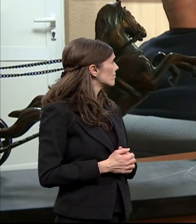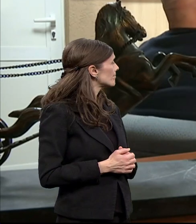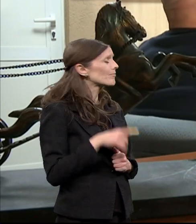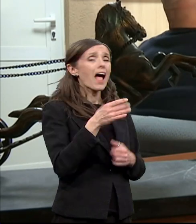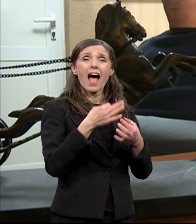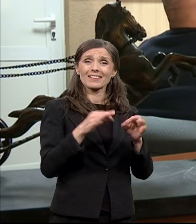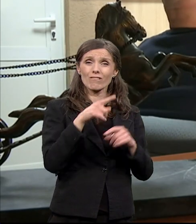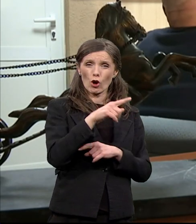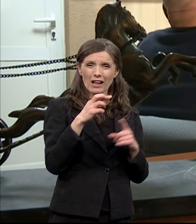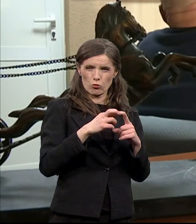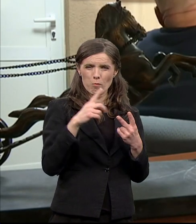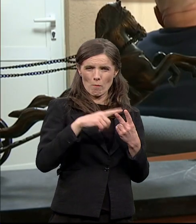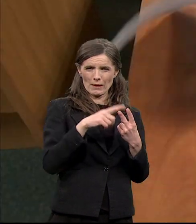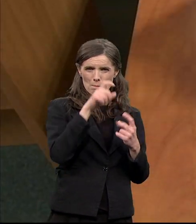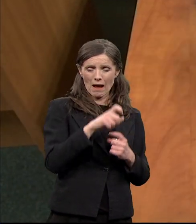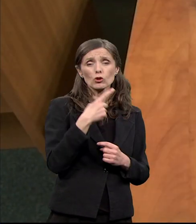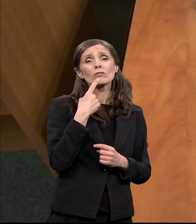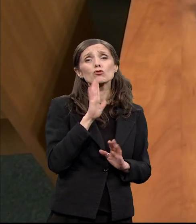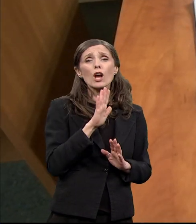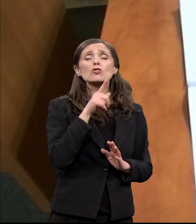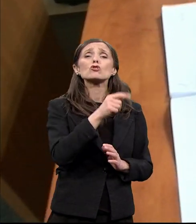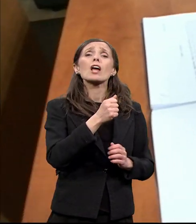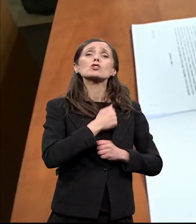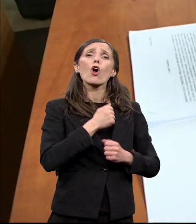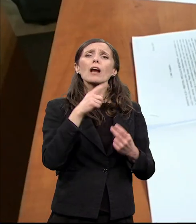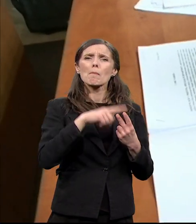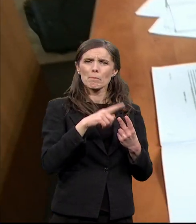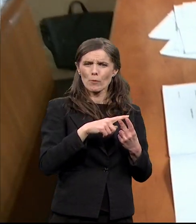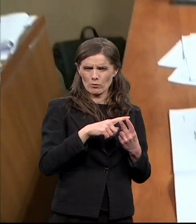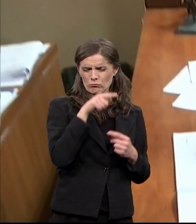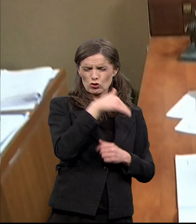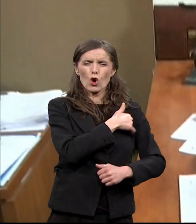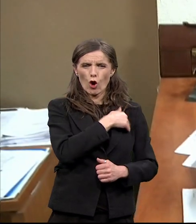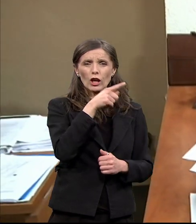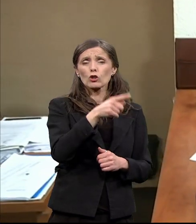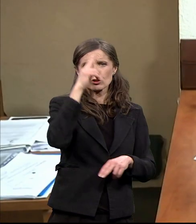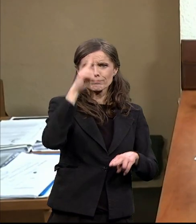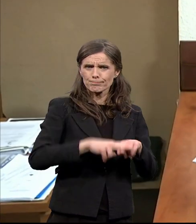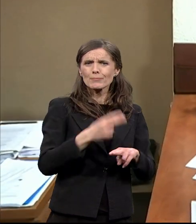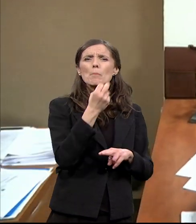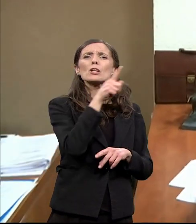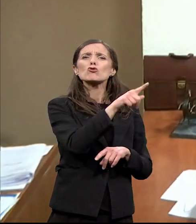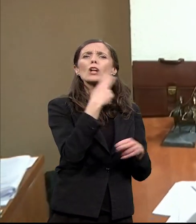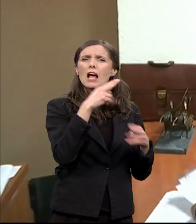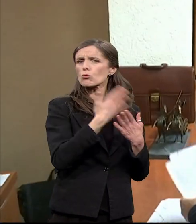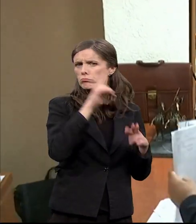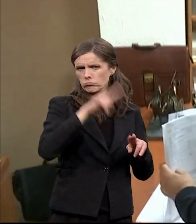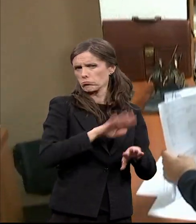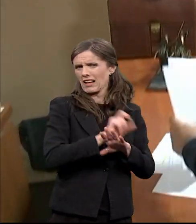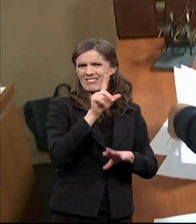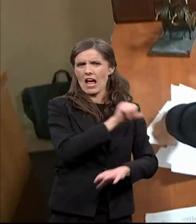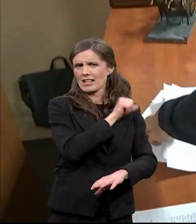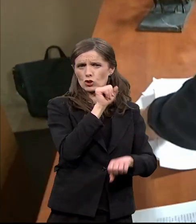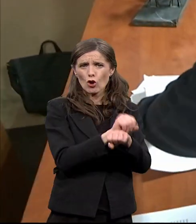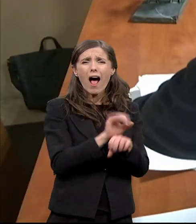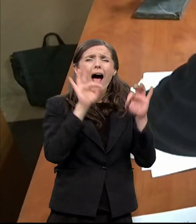Advokat Ljubomir Pantović kaže da je Zoran Đokić pravosnažno osuđen u Prištini na 12 godina zatvora bez jednog dokaza da je počinio